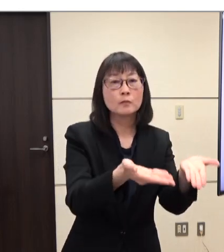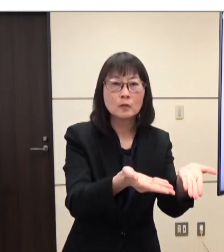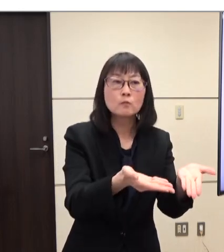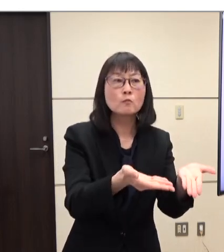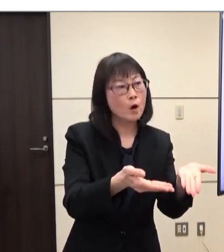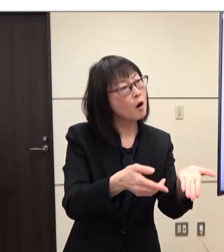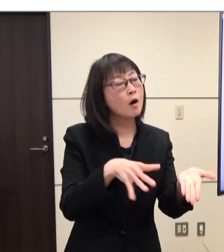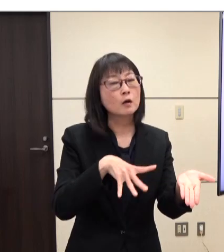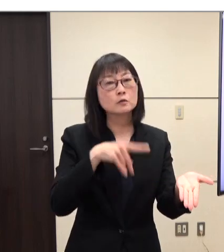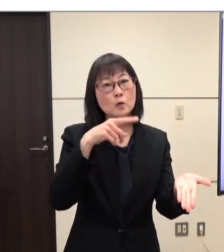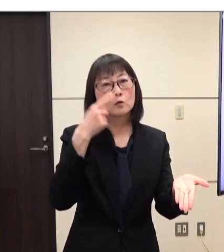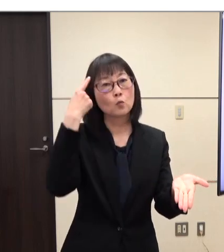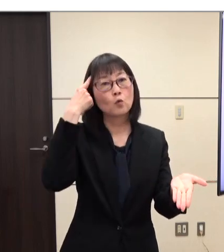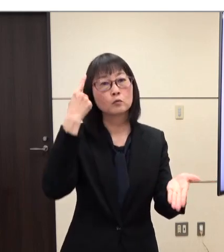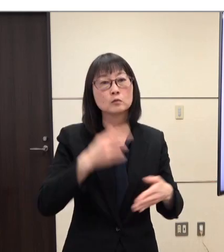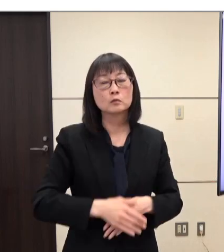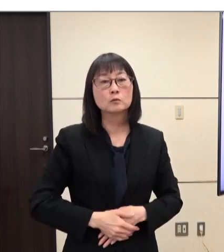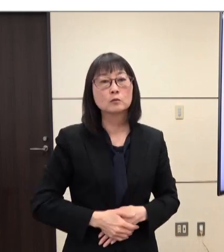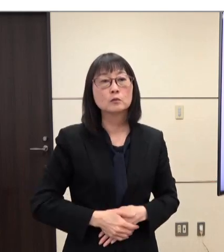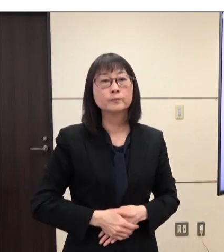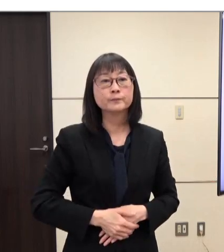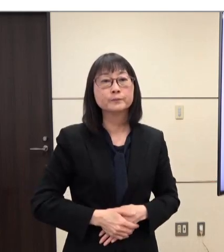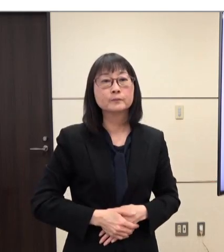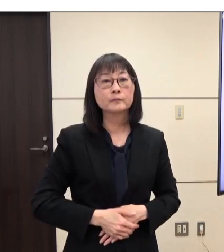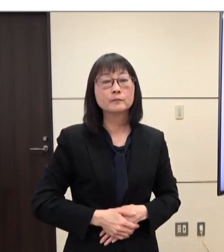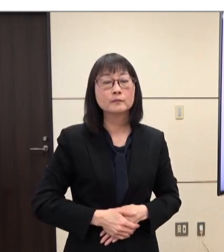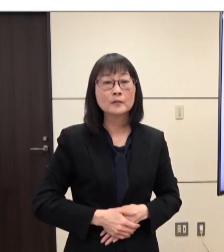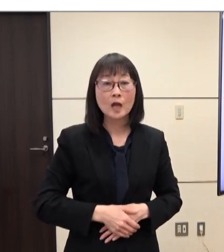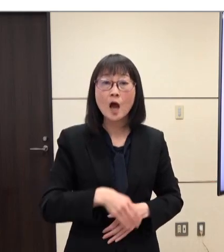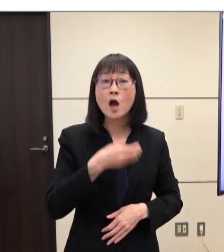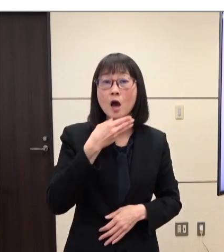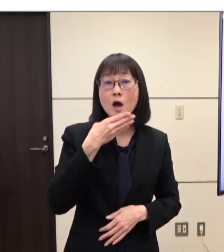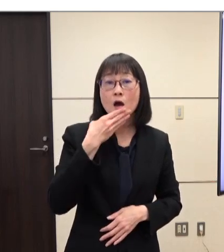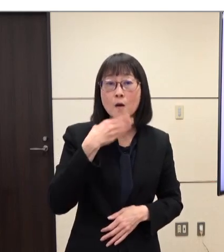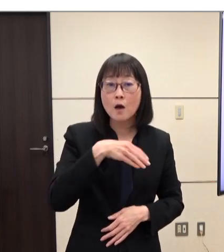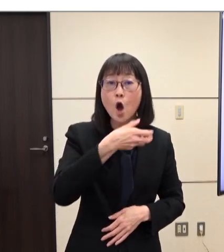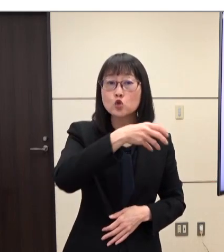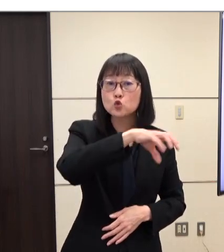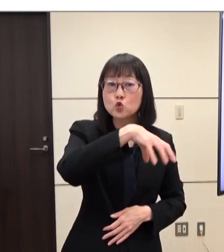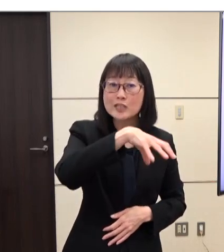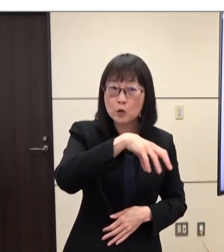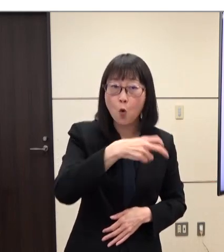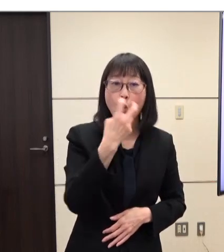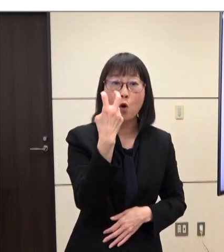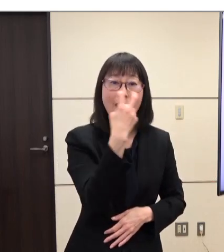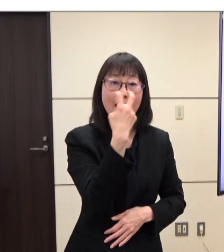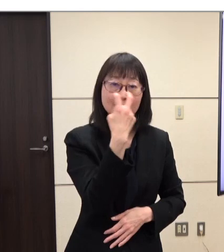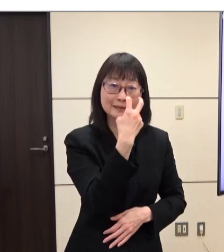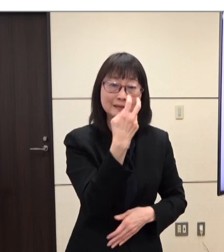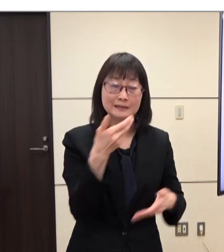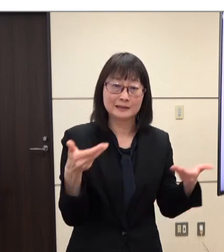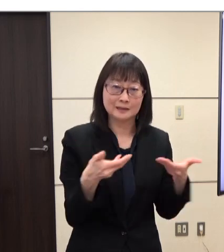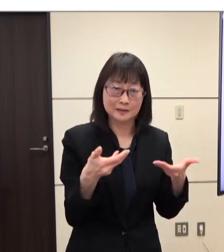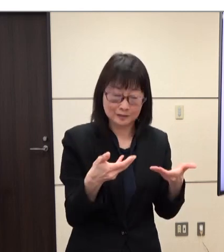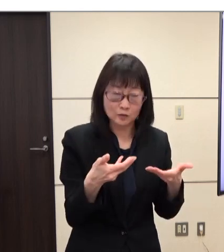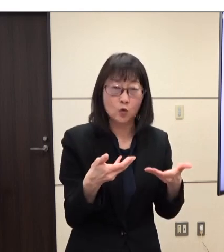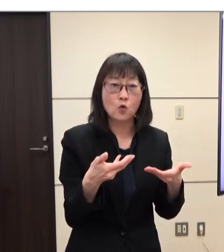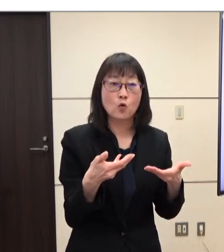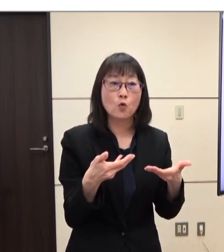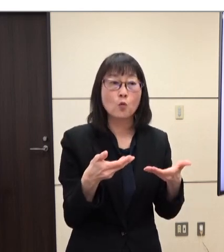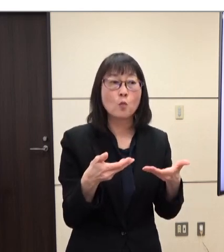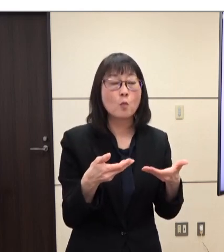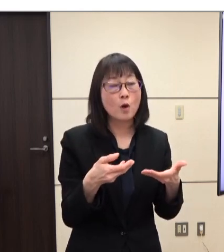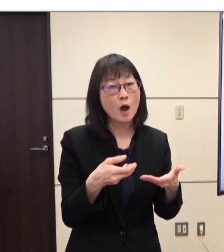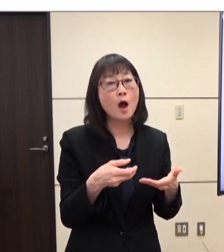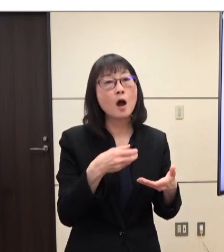がの管理業務なんかを自分のところだけじゃなくて他の水道関係のところで行っているという例